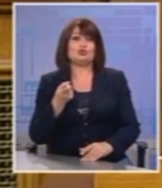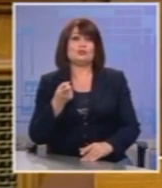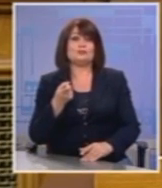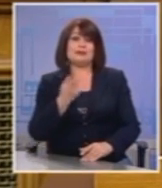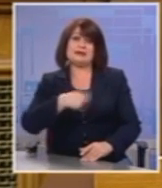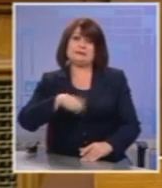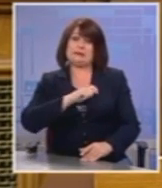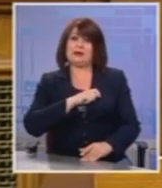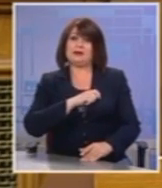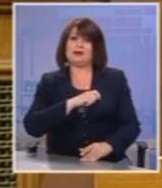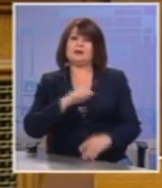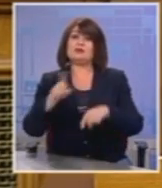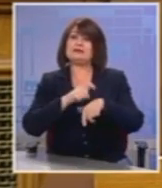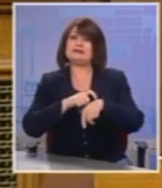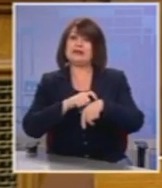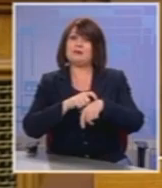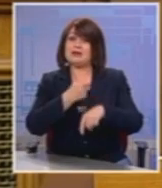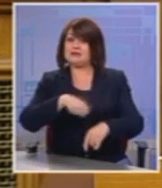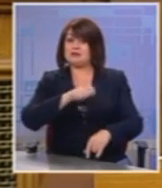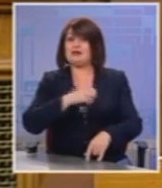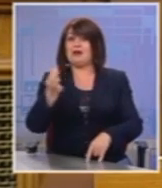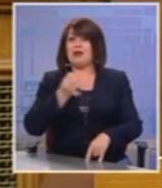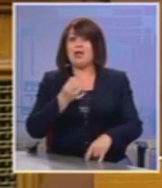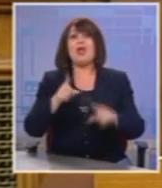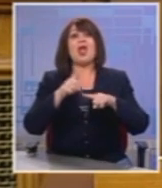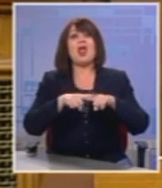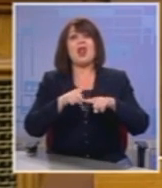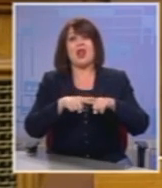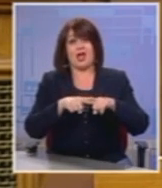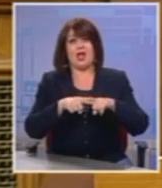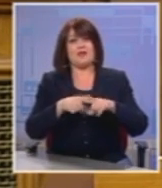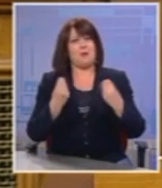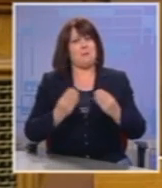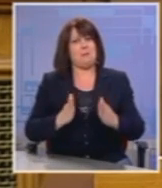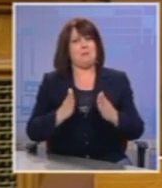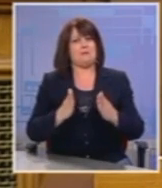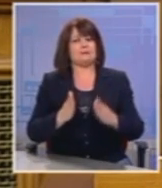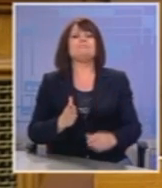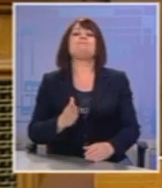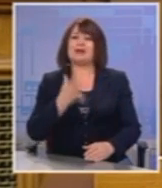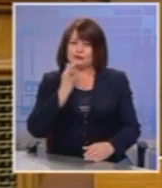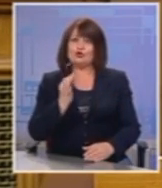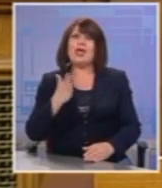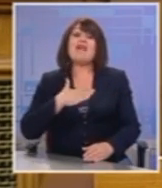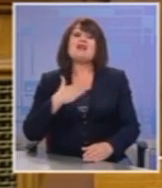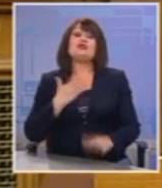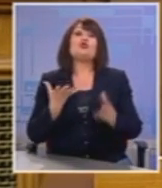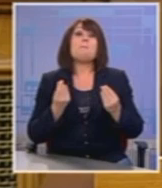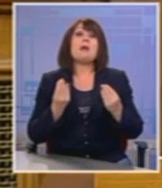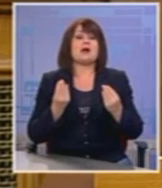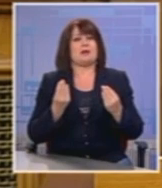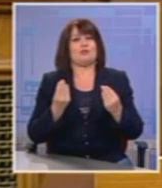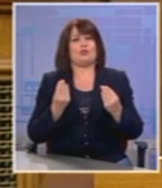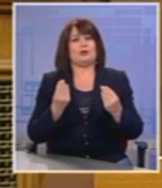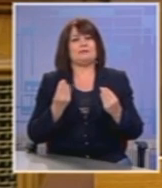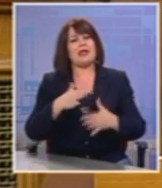στην ισπανία τη στιγμή που η ισπανία λέει ότι στην ελλάδα τα πράγματα τέλειωσαν εδώ πάνε πολύ καλά λοιπόν γ αυτό θέλω να σας ευχαριστήσω πάρα πολύ